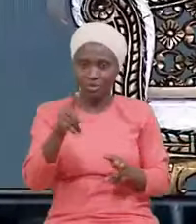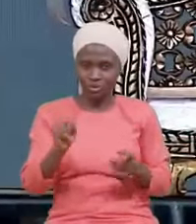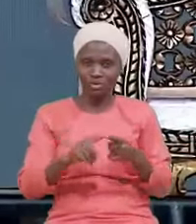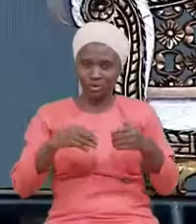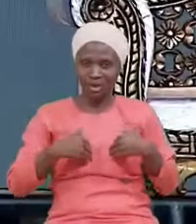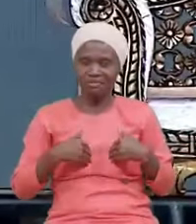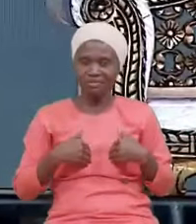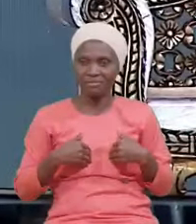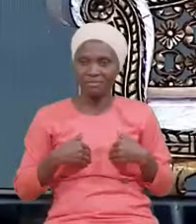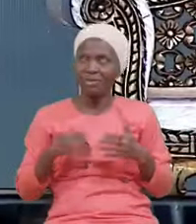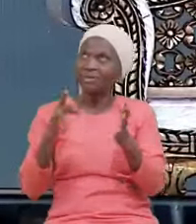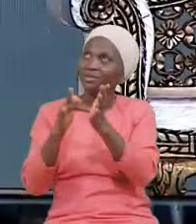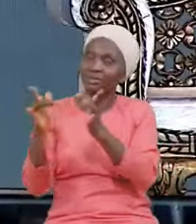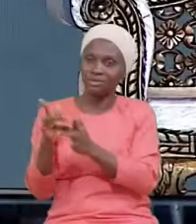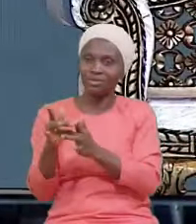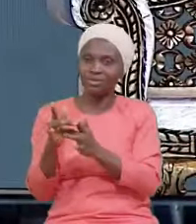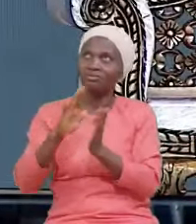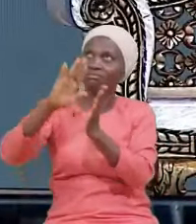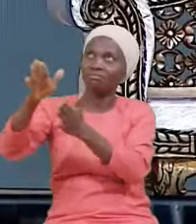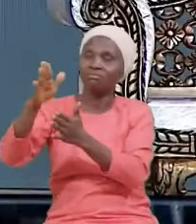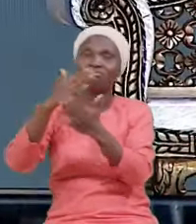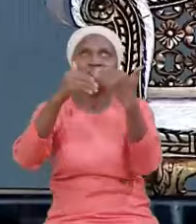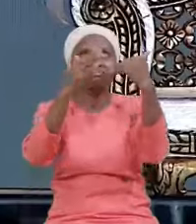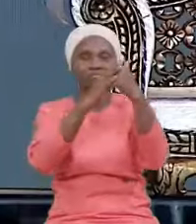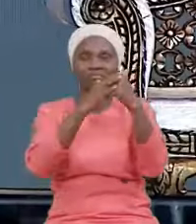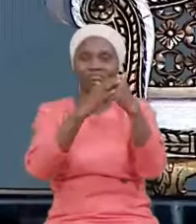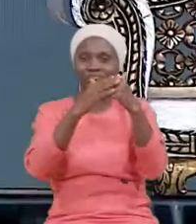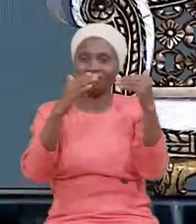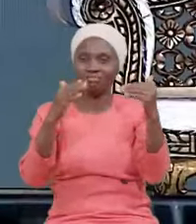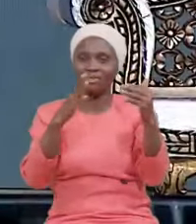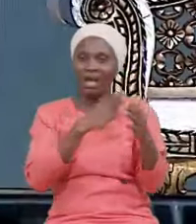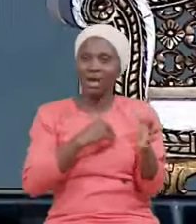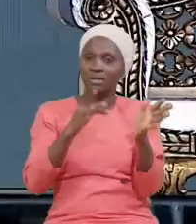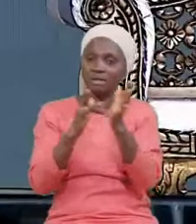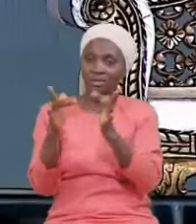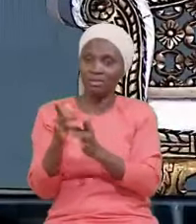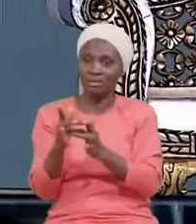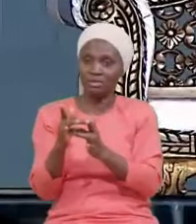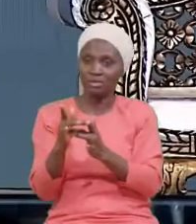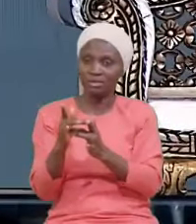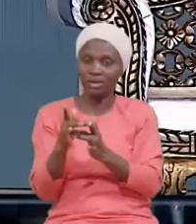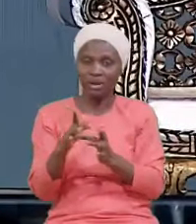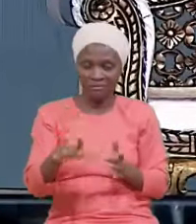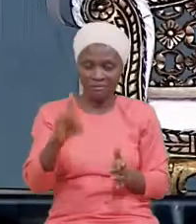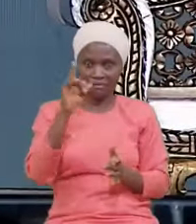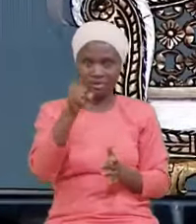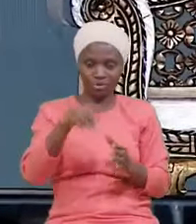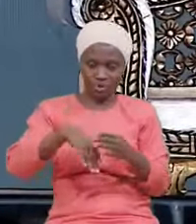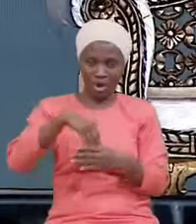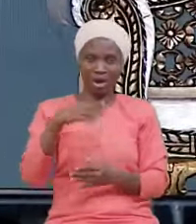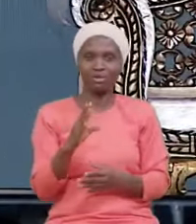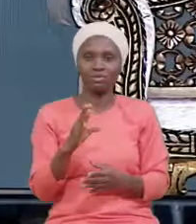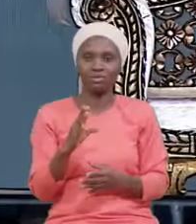మనస్తో ఉండాలి. Jesus left heaven. యేసు పరలోకాన్ని విడిచి వచ్చారు. Jesus spotted you out. యేసు మిమ్మల్ని అక్కడి